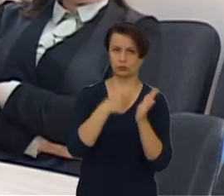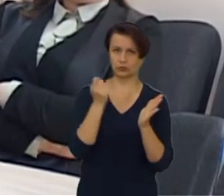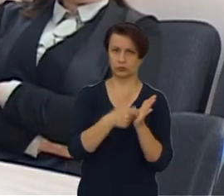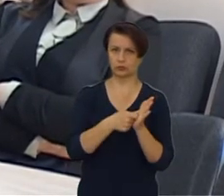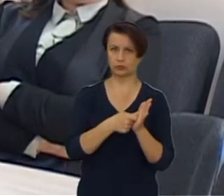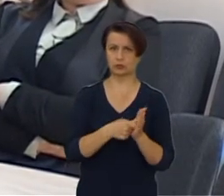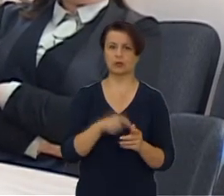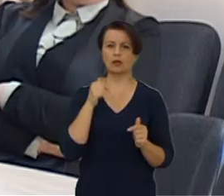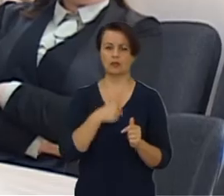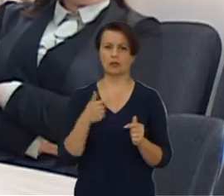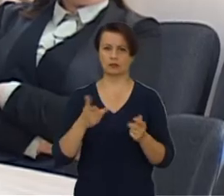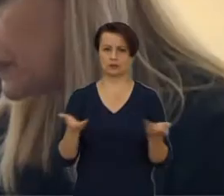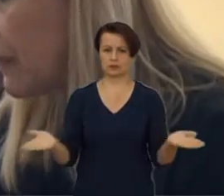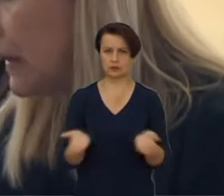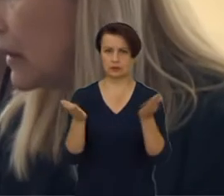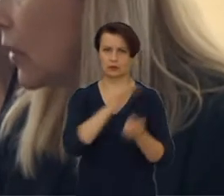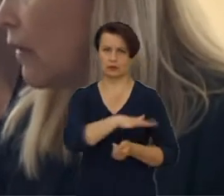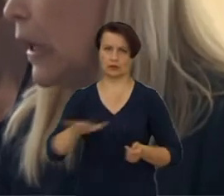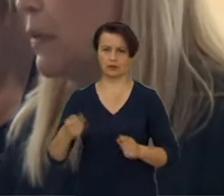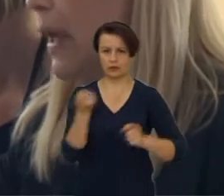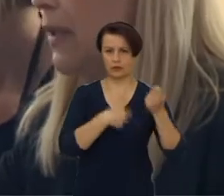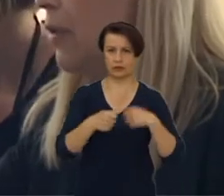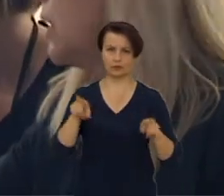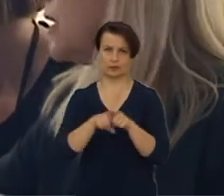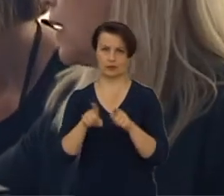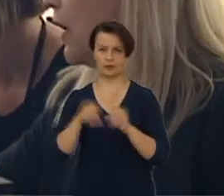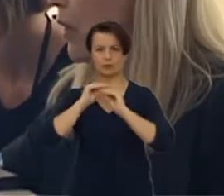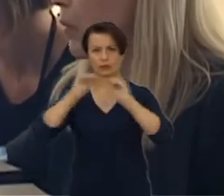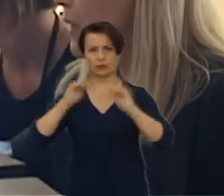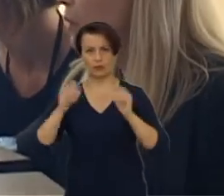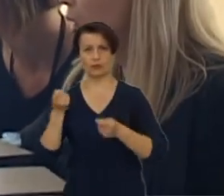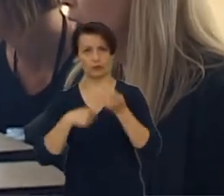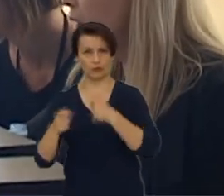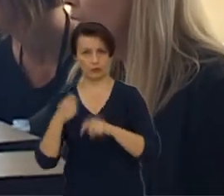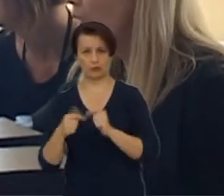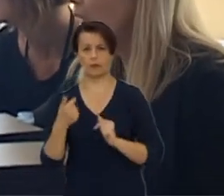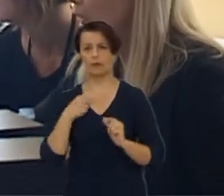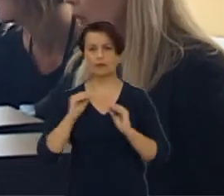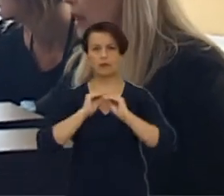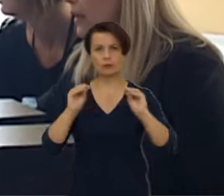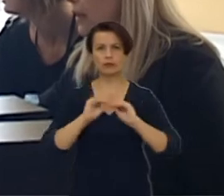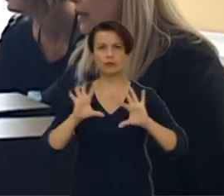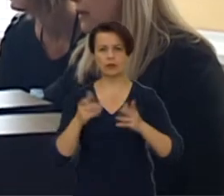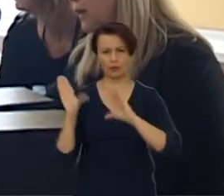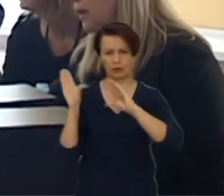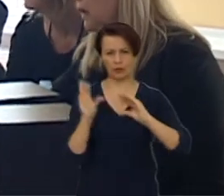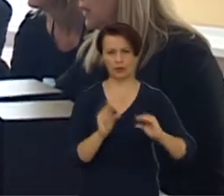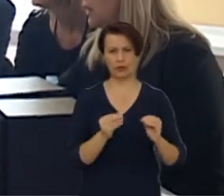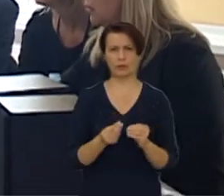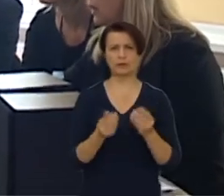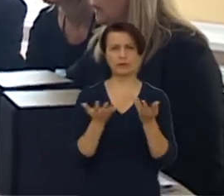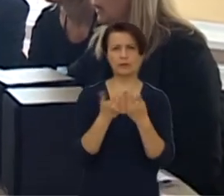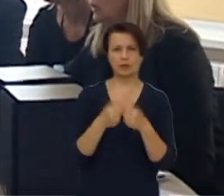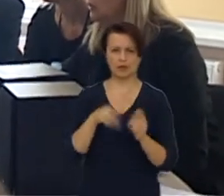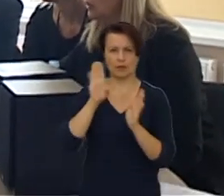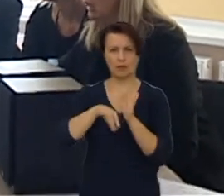Ir tokiu būdu mes skatinsime mokinių verslumą šiek tiek ir pačių mokytojų verslumą, ar ne. Mes mokysime, kaip